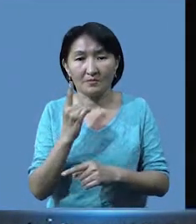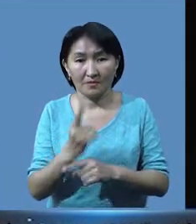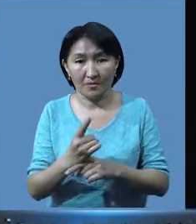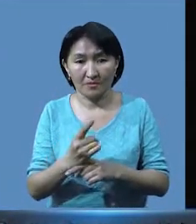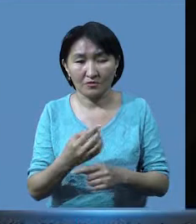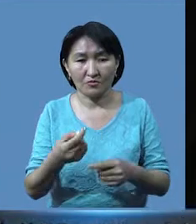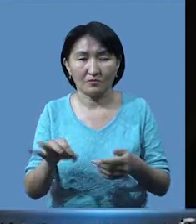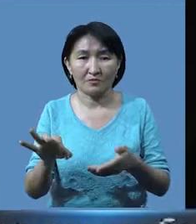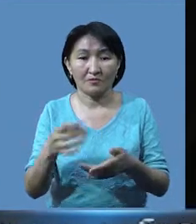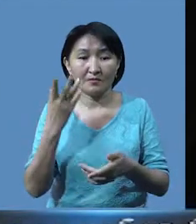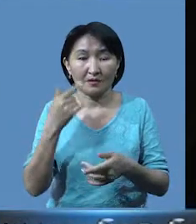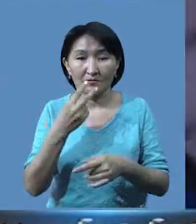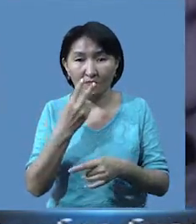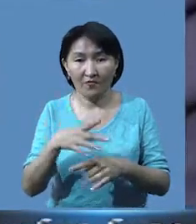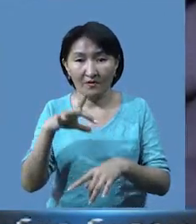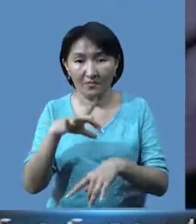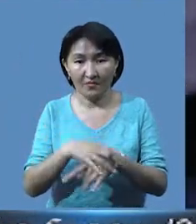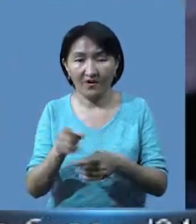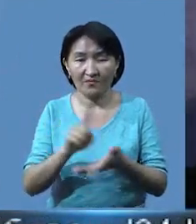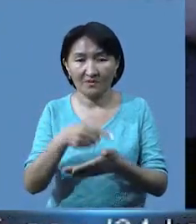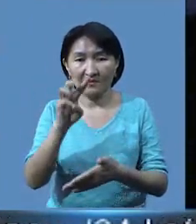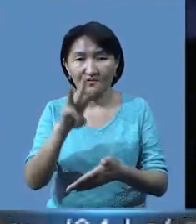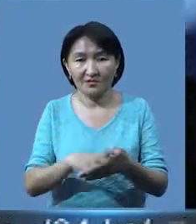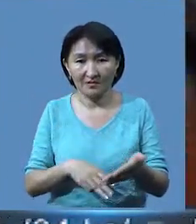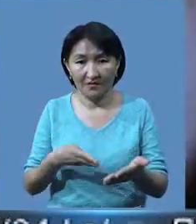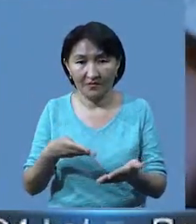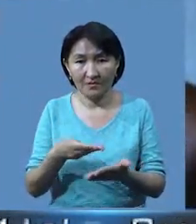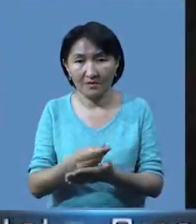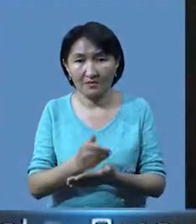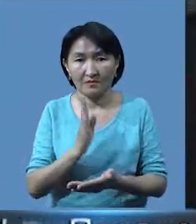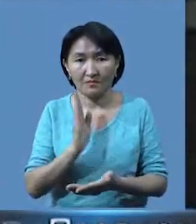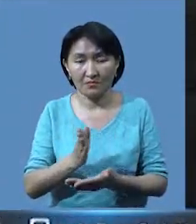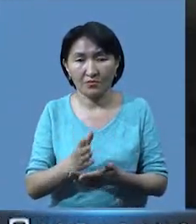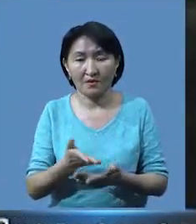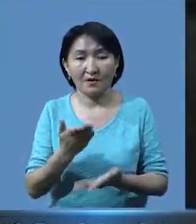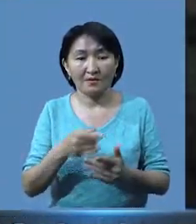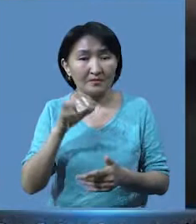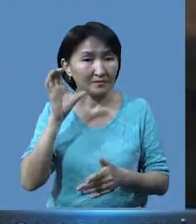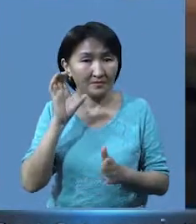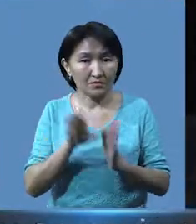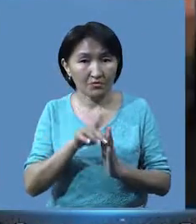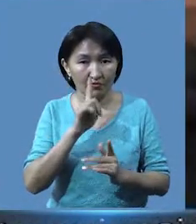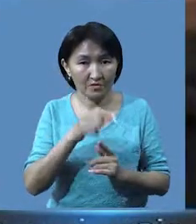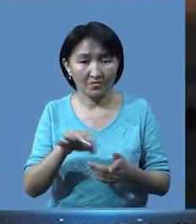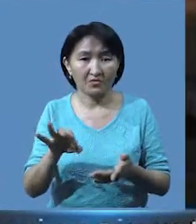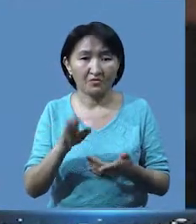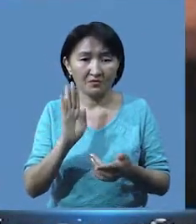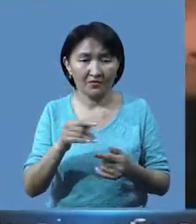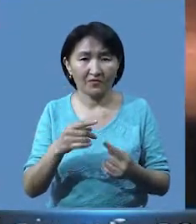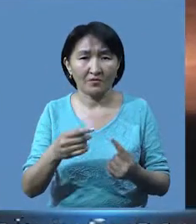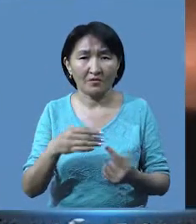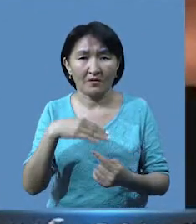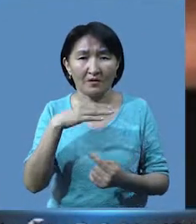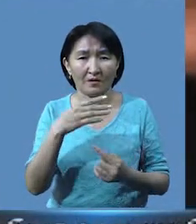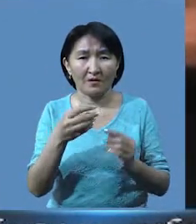Ал 26 балаға құқық бұзған үшін шаралар қолданылса, 7 жеткіншек арнайы мектептерге жіберілген. Сонымен қатар 16 ата-ана